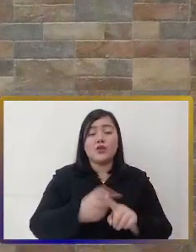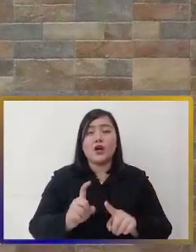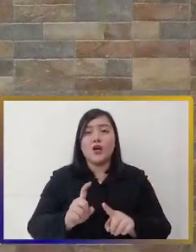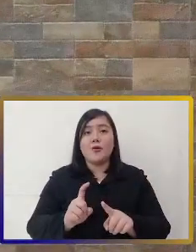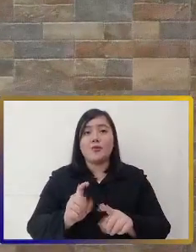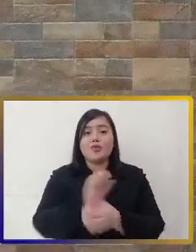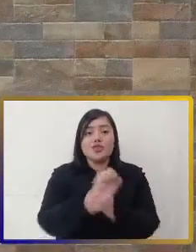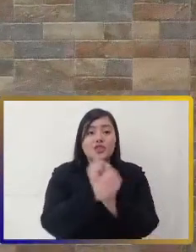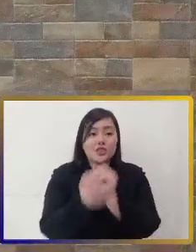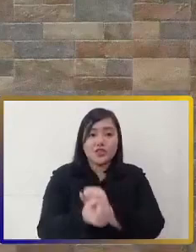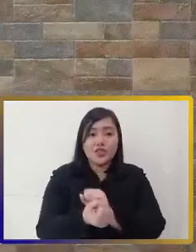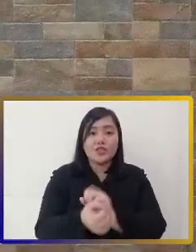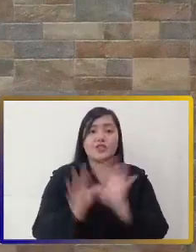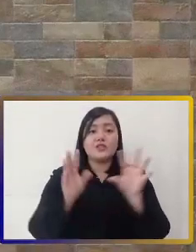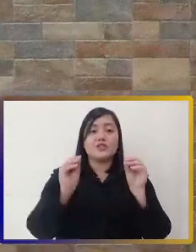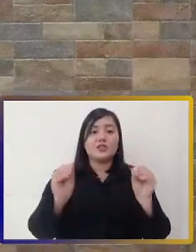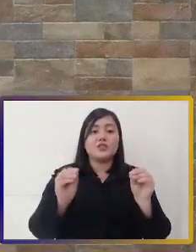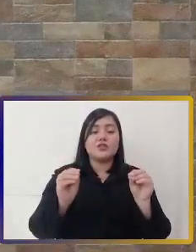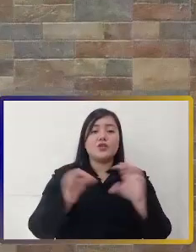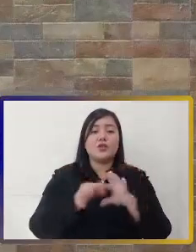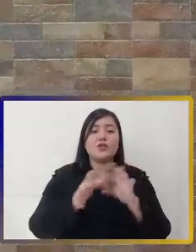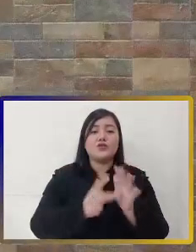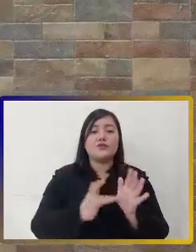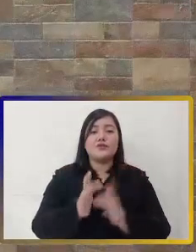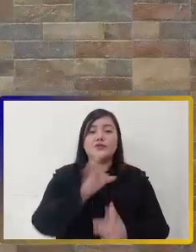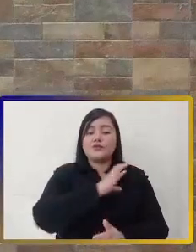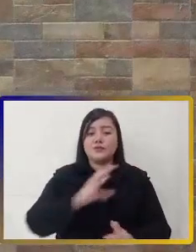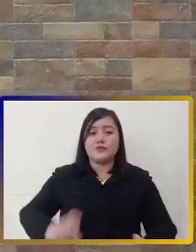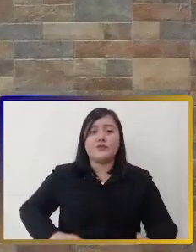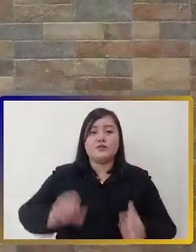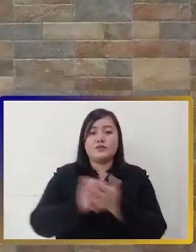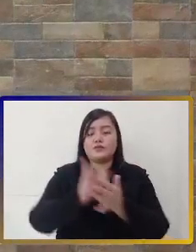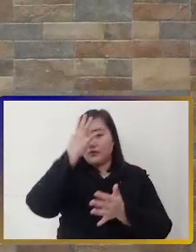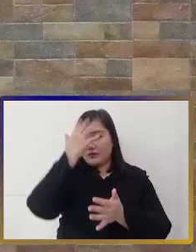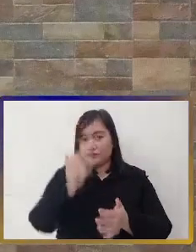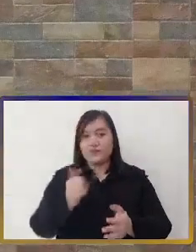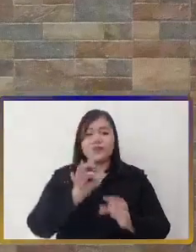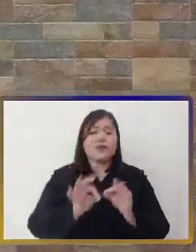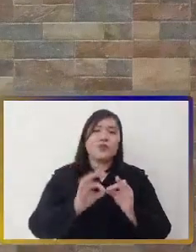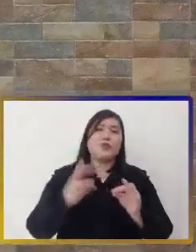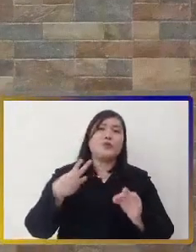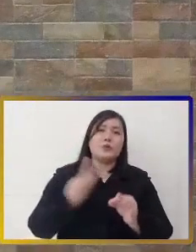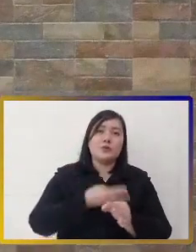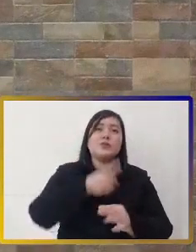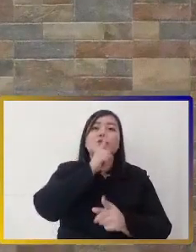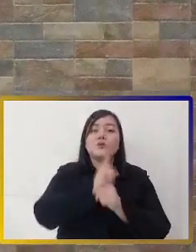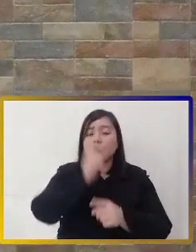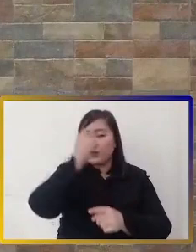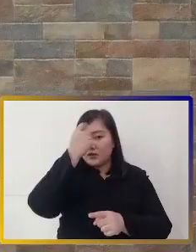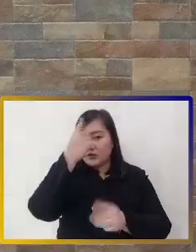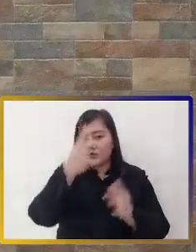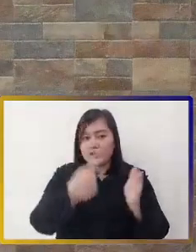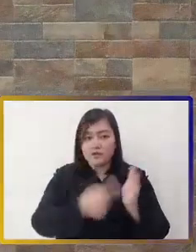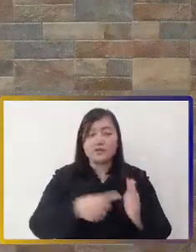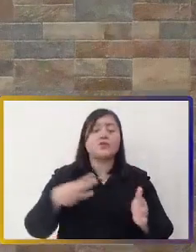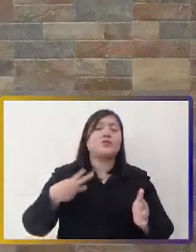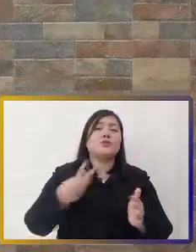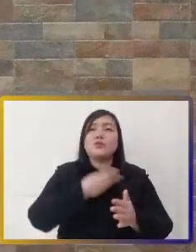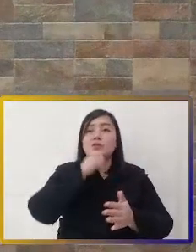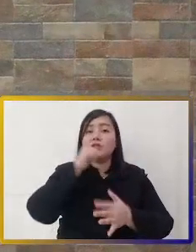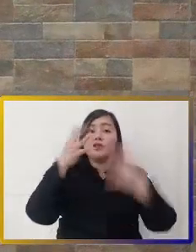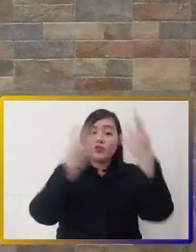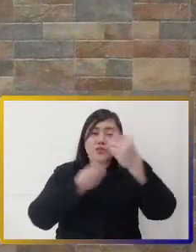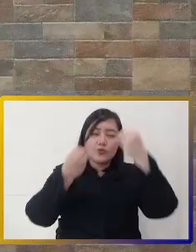nga hindi tayo makukonfuse. Kapag naintindihan po natin ito, hindi tayo makukonfuse na sila ay